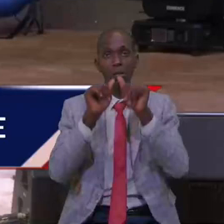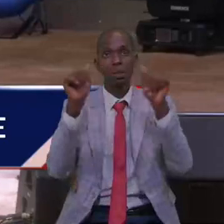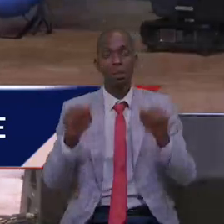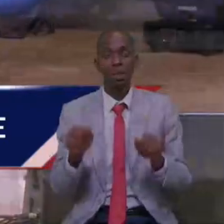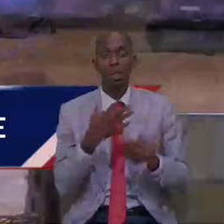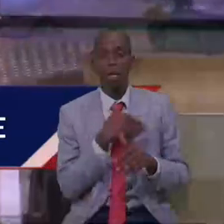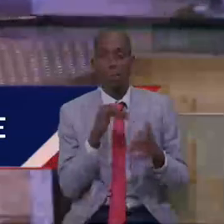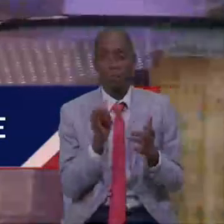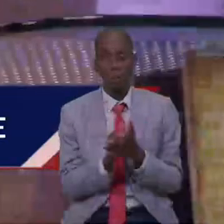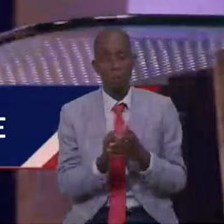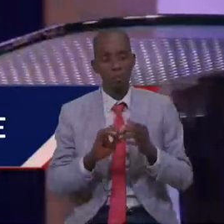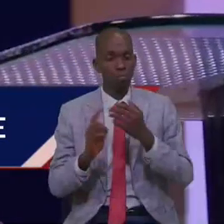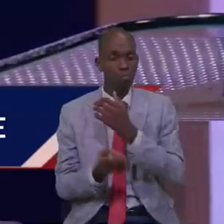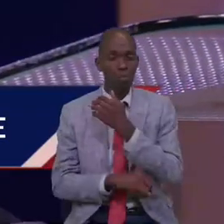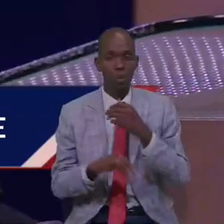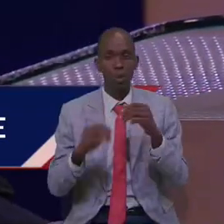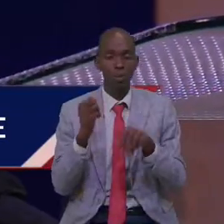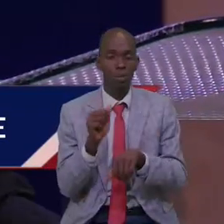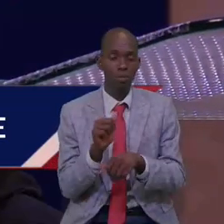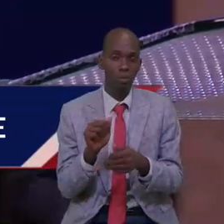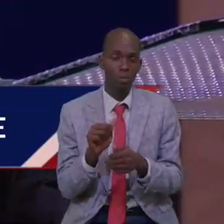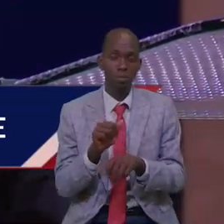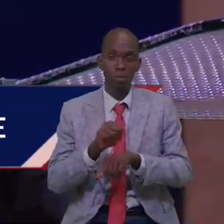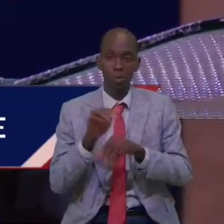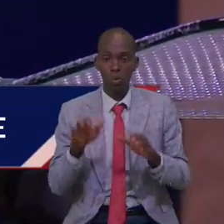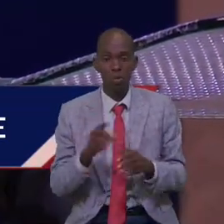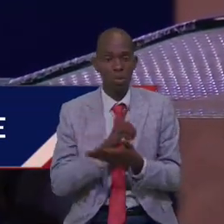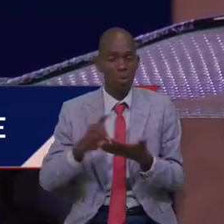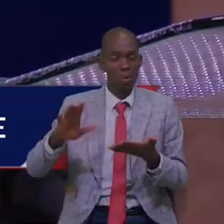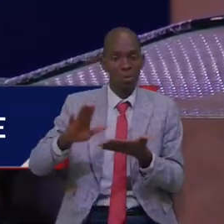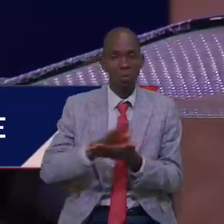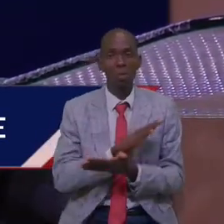qui frappe est divine. Alors,